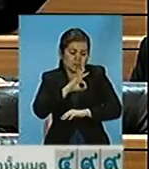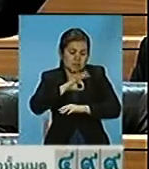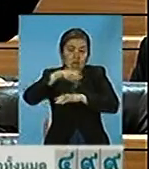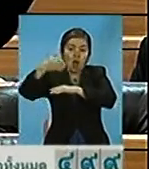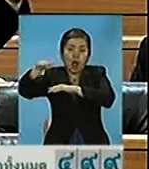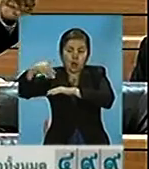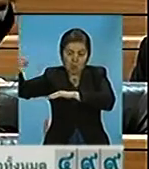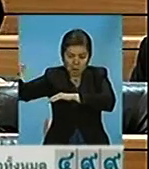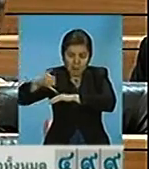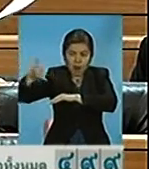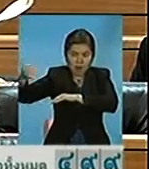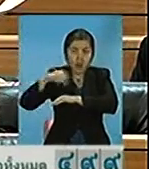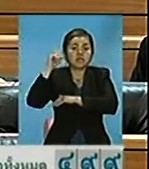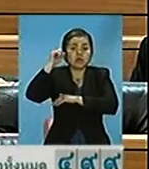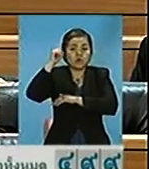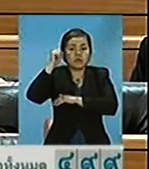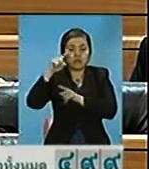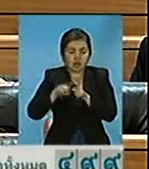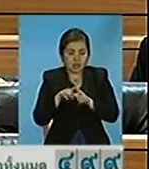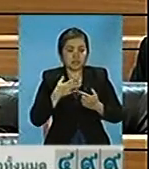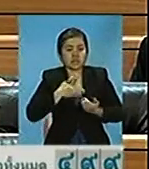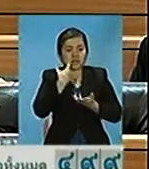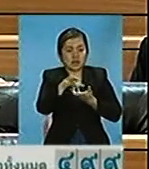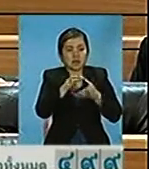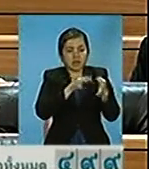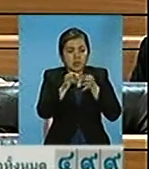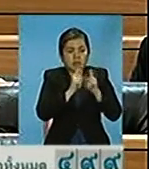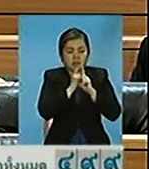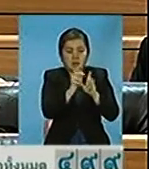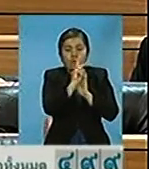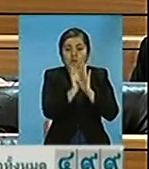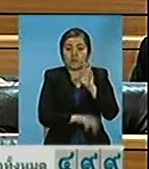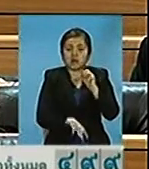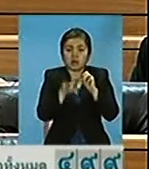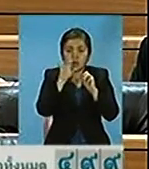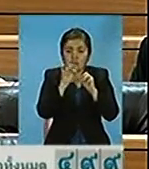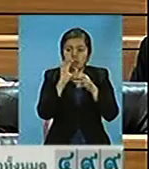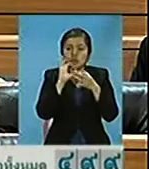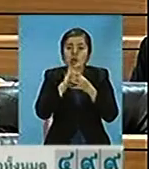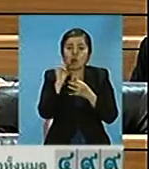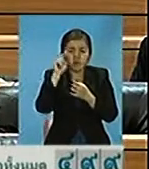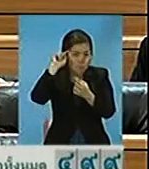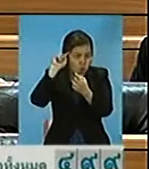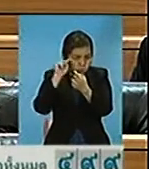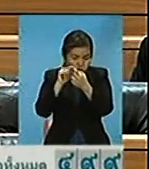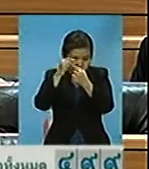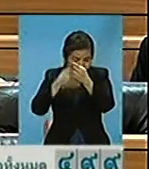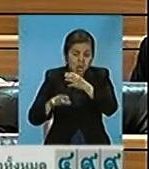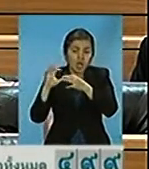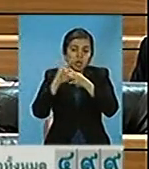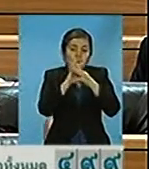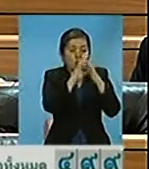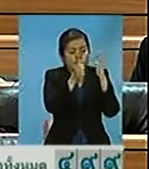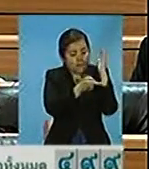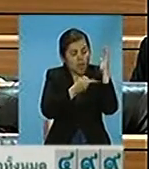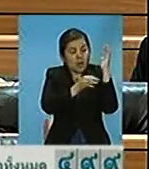อกและกำลังเดินเข้ามาจะได้เข้าใจครับว่าวันนี้เนี่ยมาตรา8เนื่องจากมันเป็นเรื่องของวัตถุประสงค์ของการยางแห่งประเทศไทย